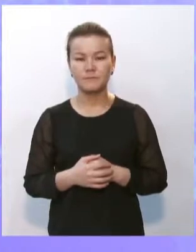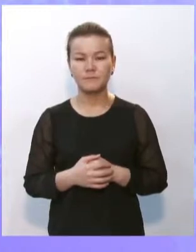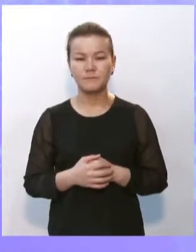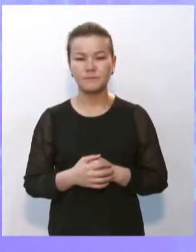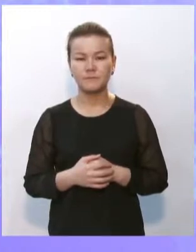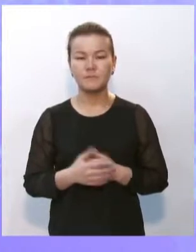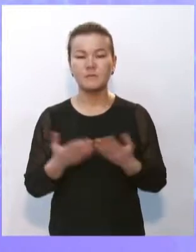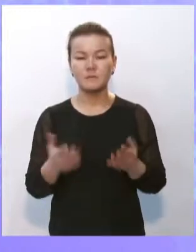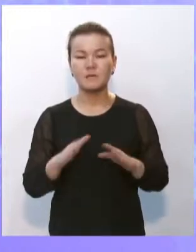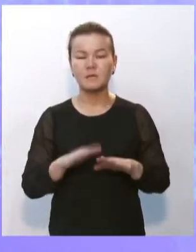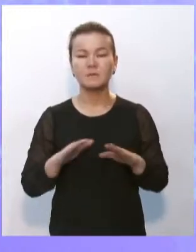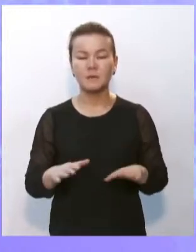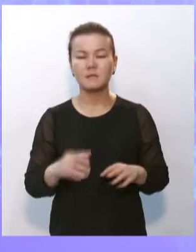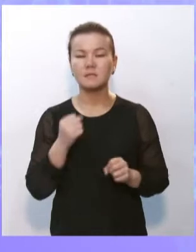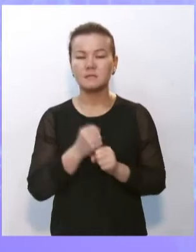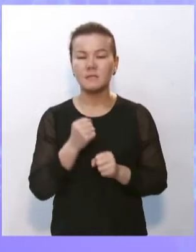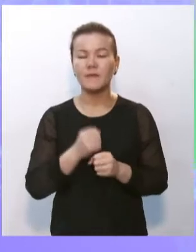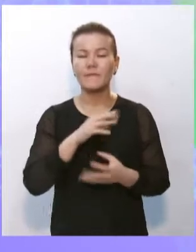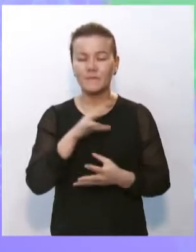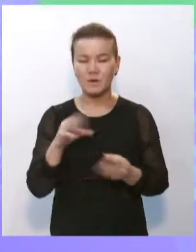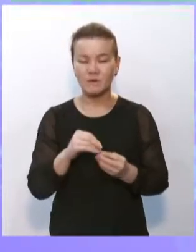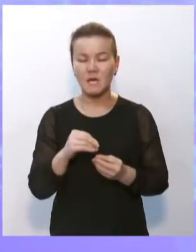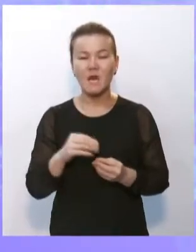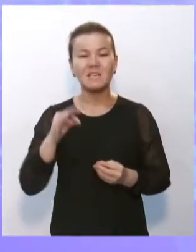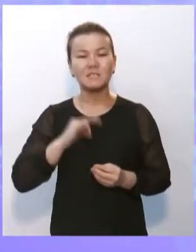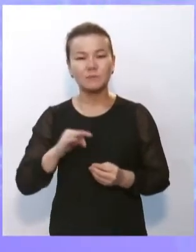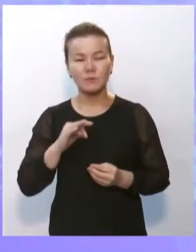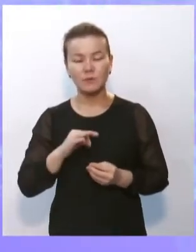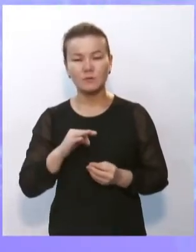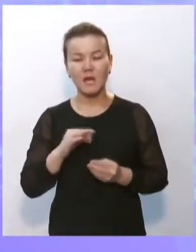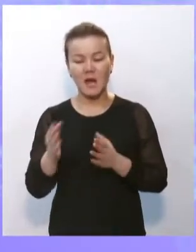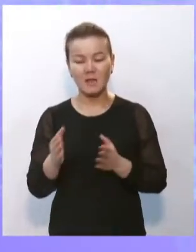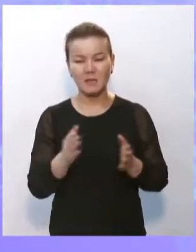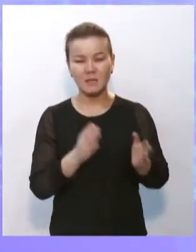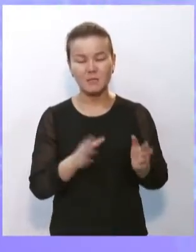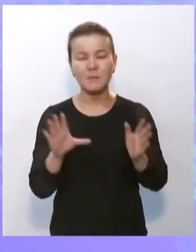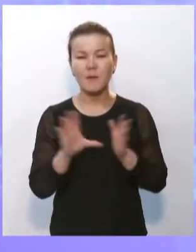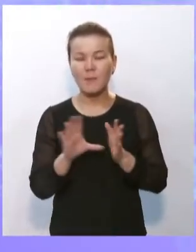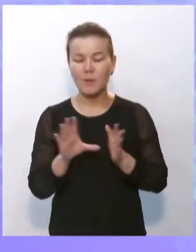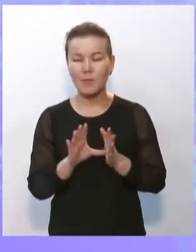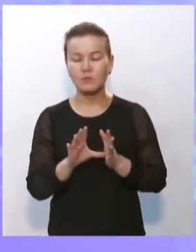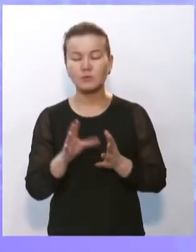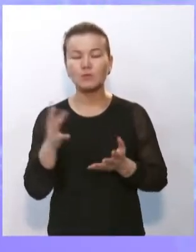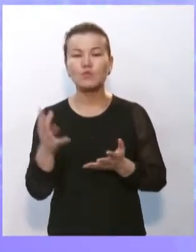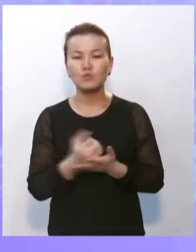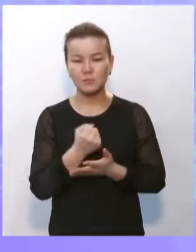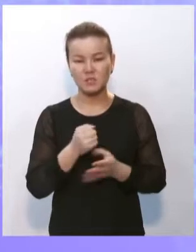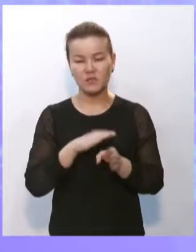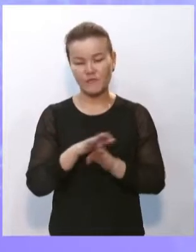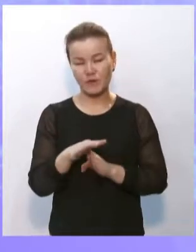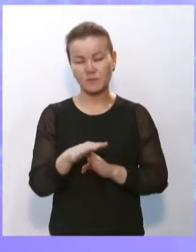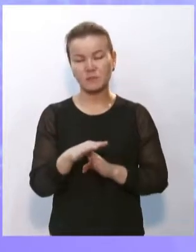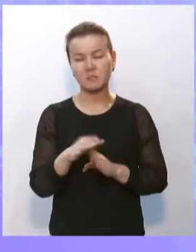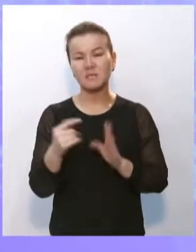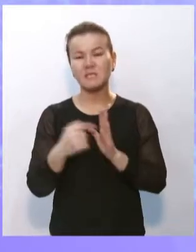итак ребята сделаем вывод применение алгоритма помогает успешно справиться с